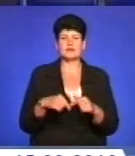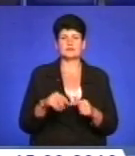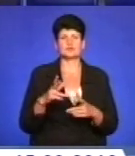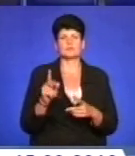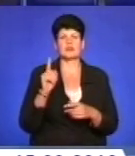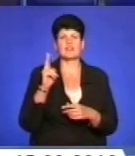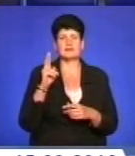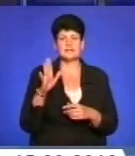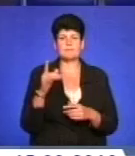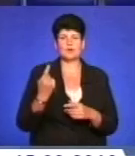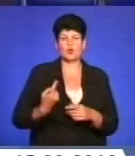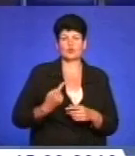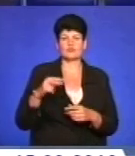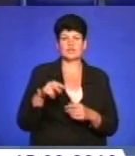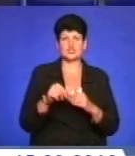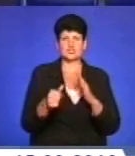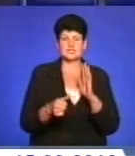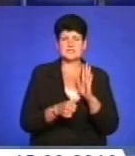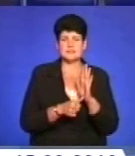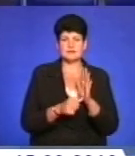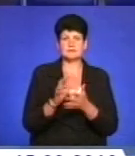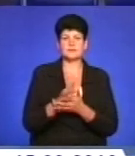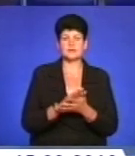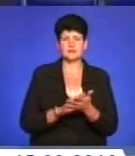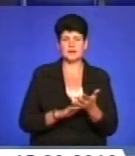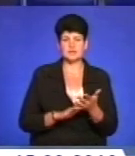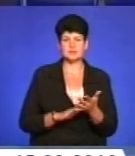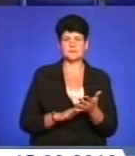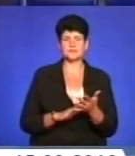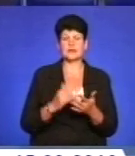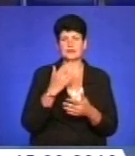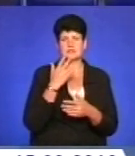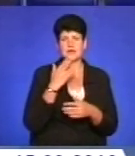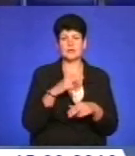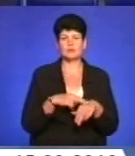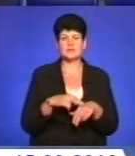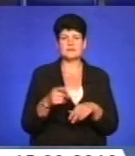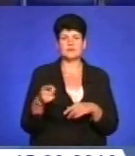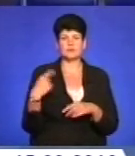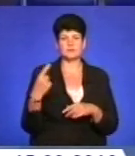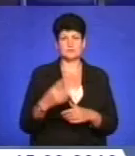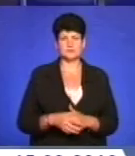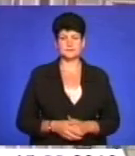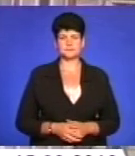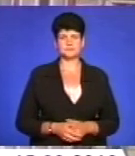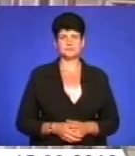2016». Детальніше у сюжеті сектору комунікації Головного управління Національної поліції в Тернопільській області.